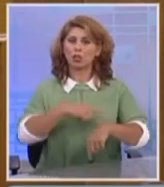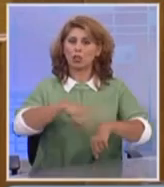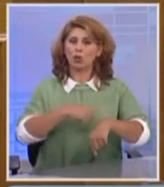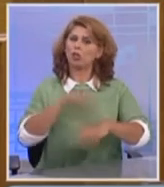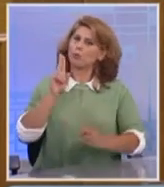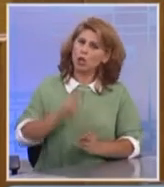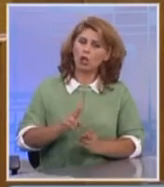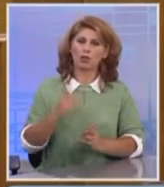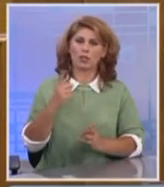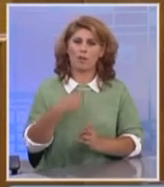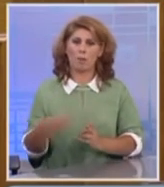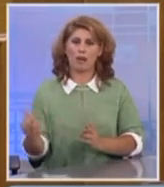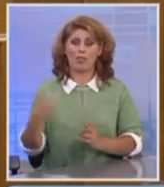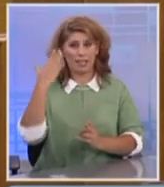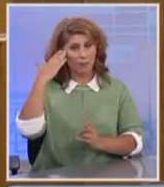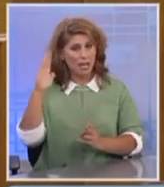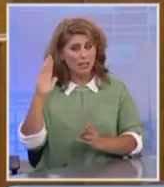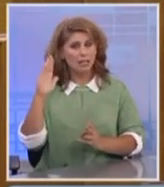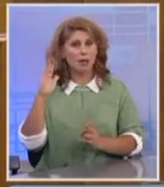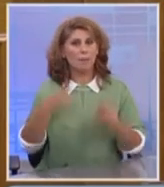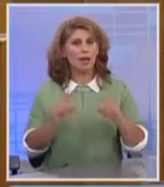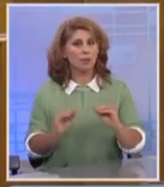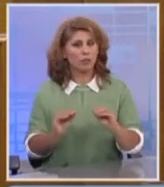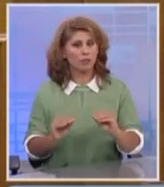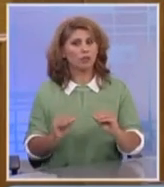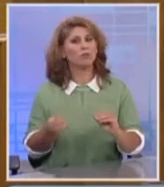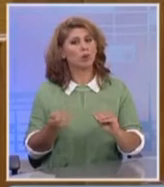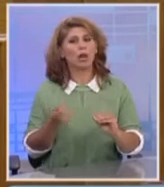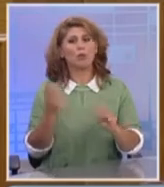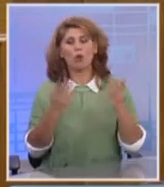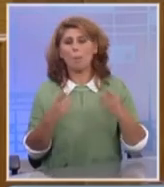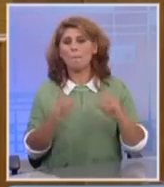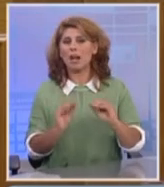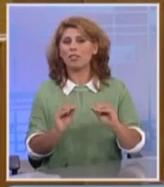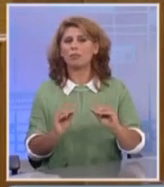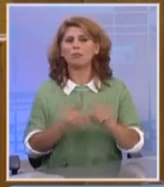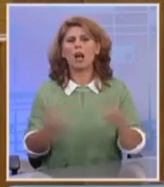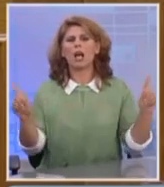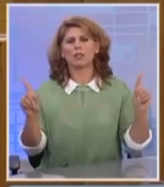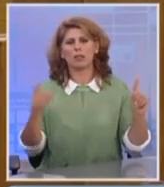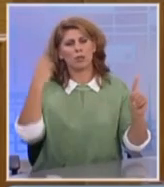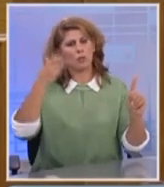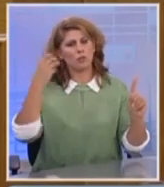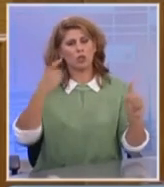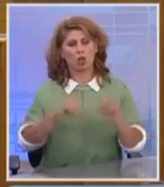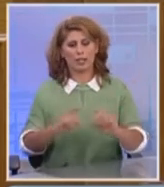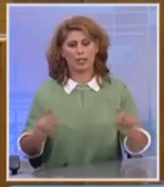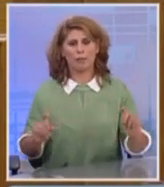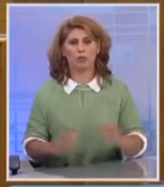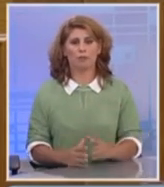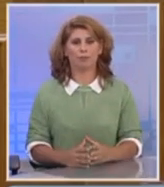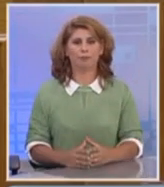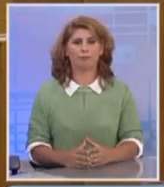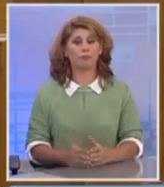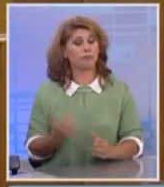τη βδομάδα. Τα γυμνάσια με εκπαιδευτικούς που κάνουν μαθήματα άσχετα από το επιστημονικό τους αντικείμενο.